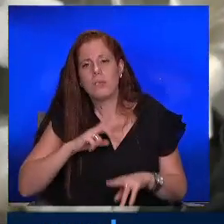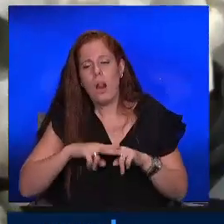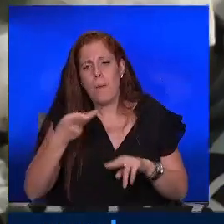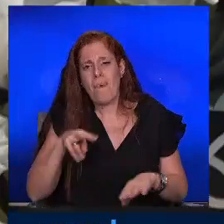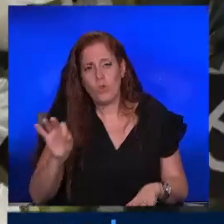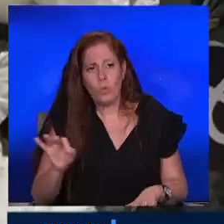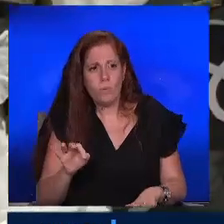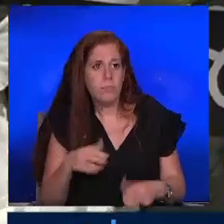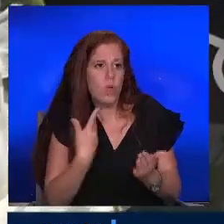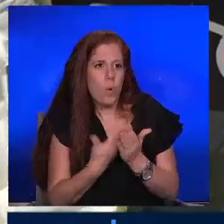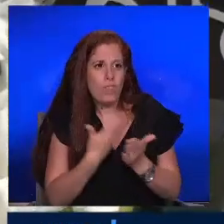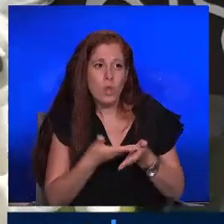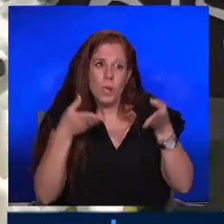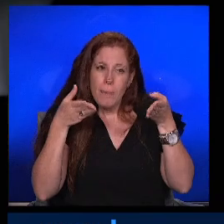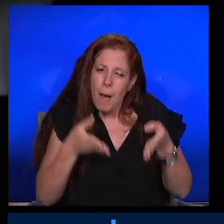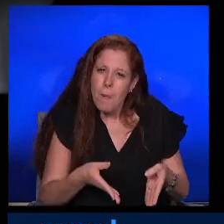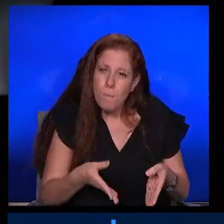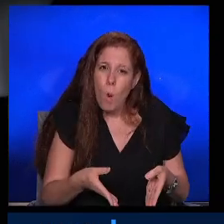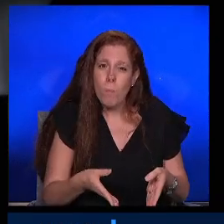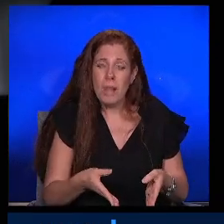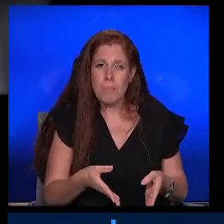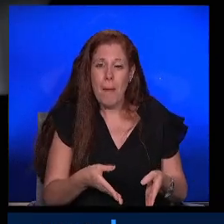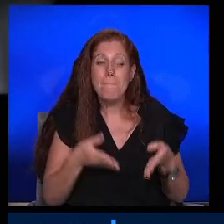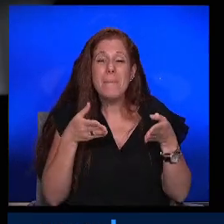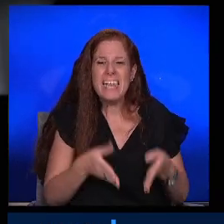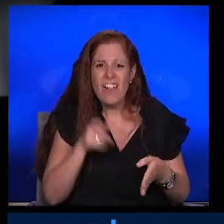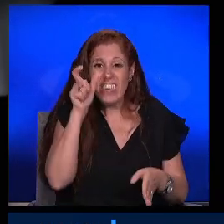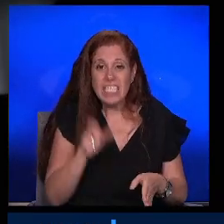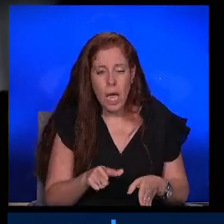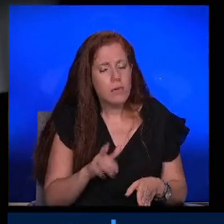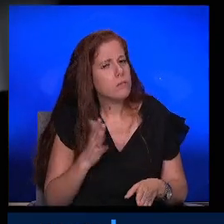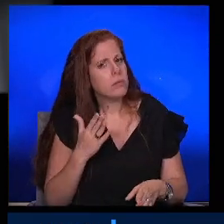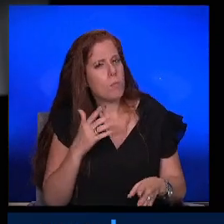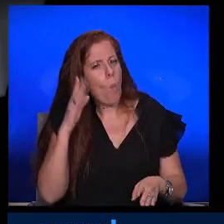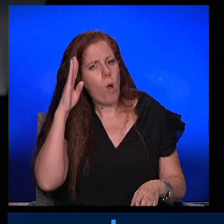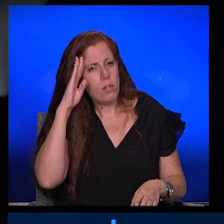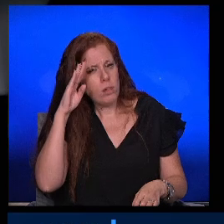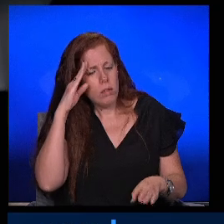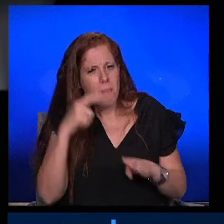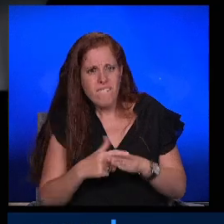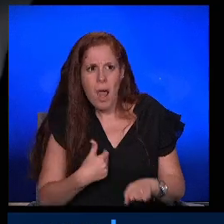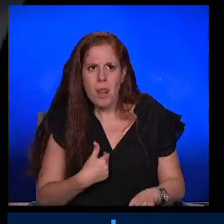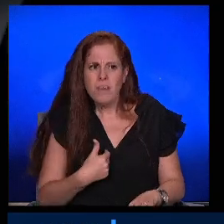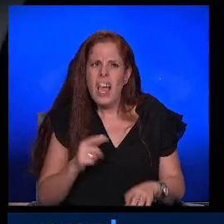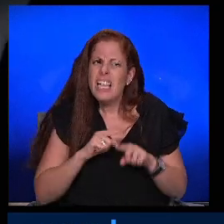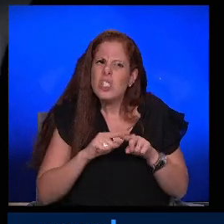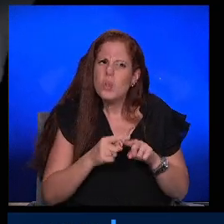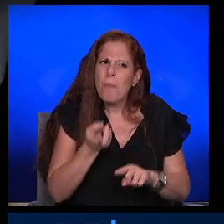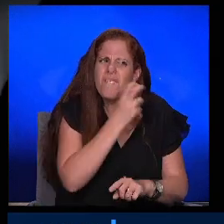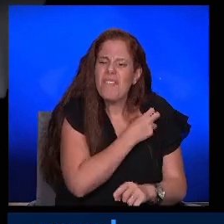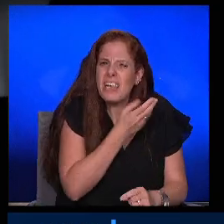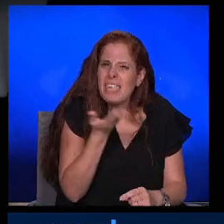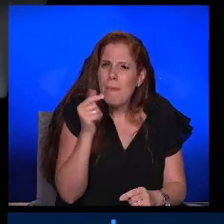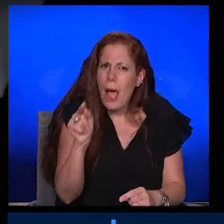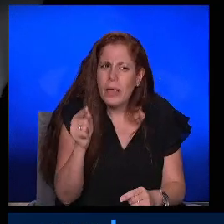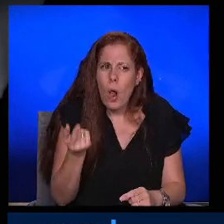שנקבר בבור באדמה, בקבר האזרחי, זו עובדה שמאוד מאוד מטרידה אותי. אני לא יודע איזה סוג מפקדים היה, אבל מאוד